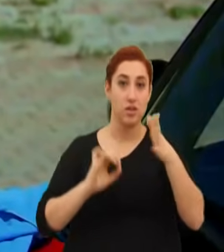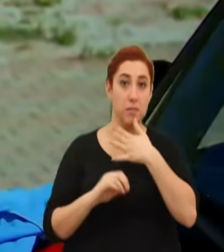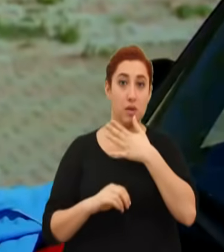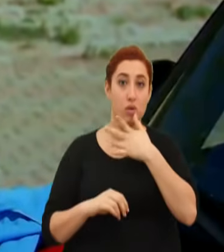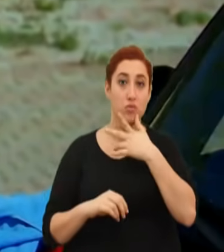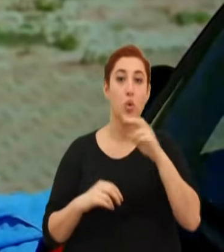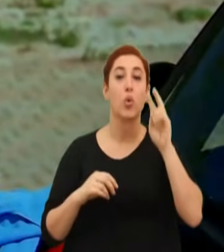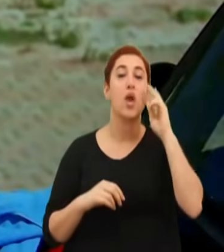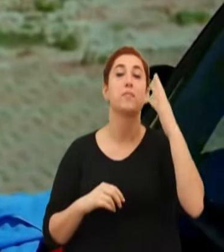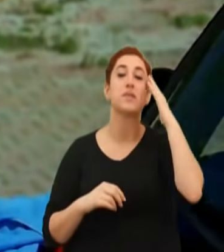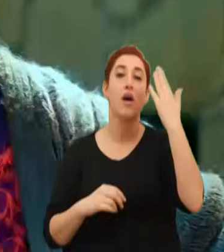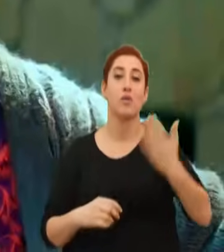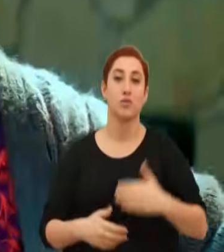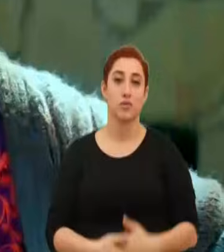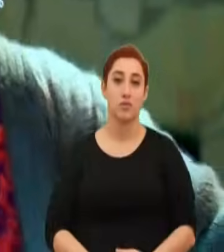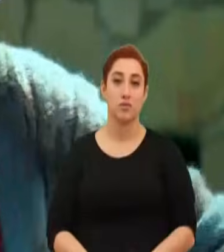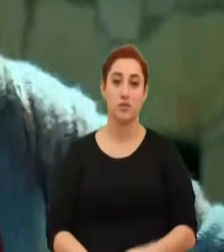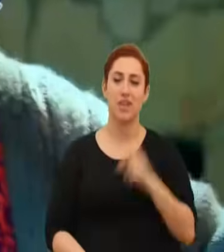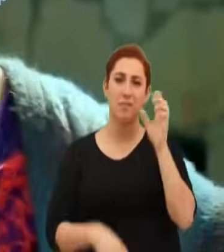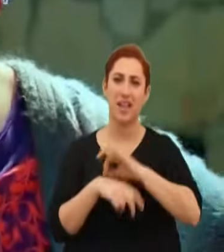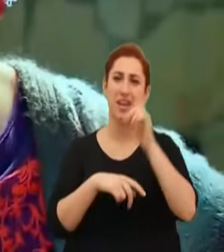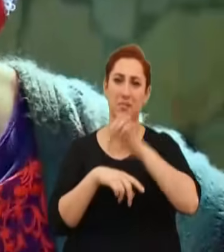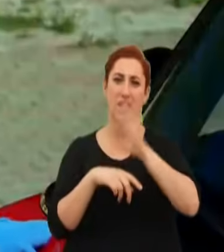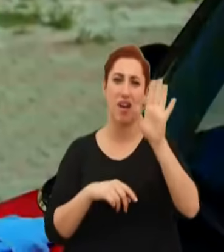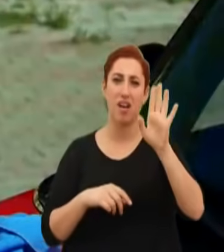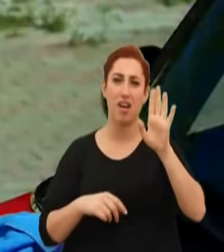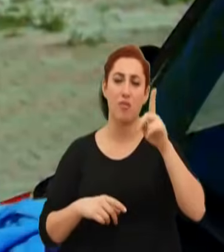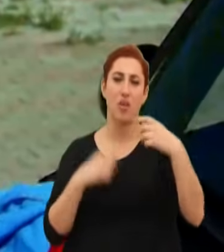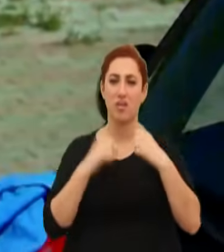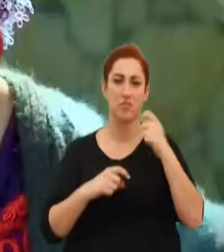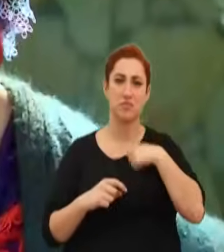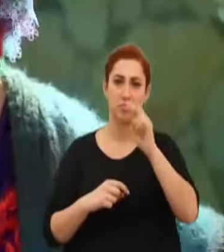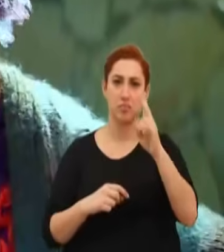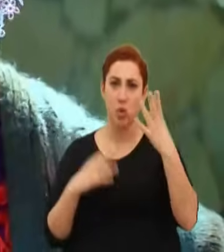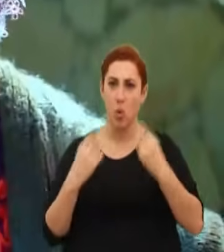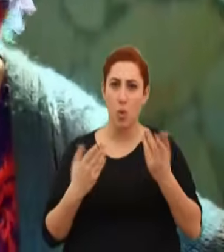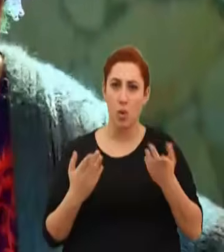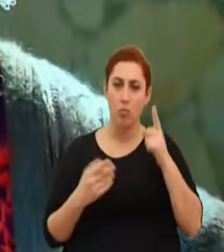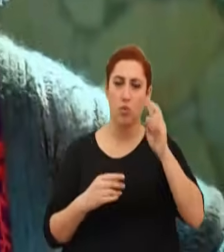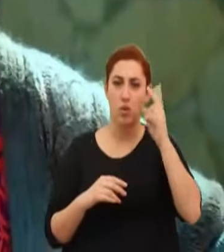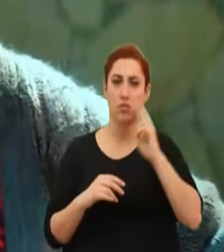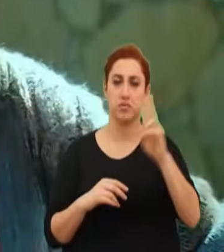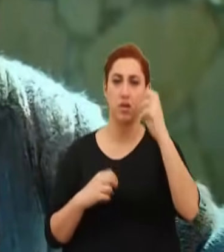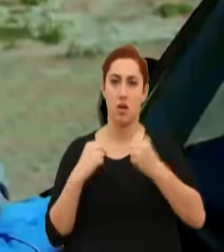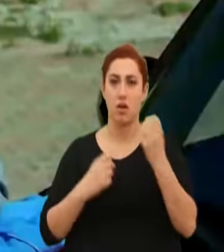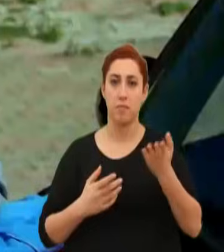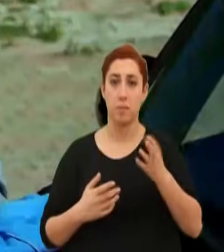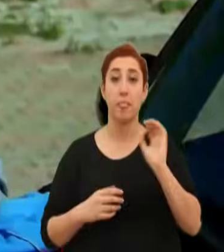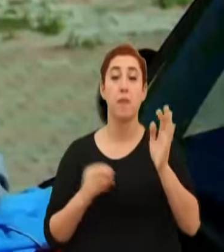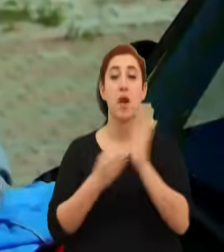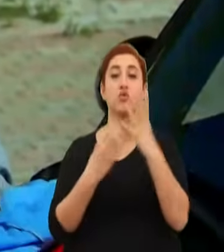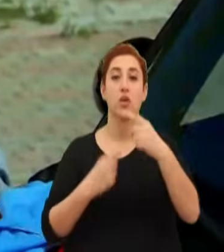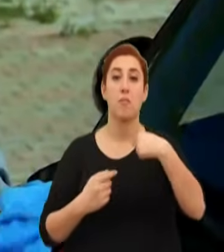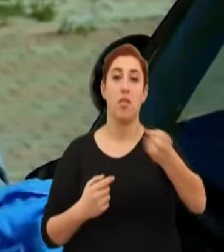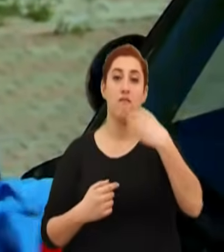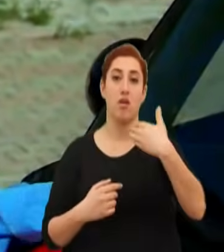musun? Rüyam sağ olsun. Ya bir dakika ya, bir dakika. Bu araba nereden senin araban oluyormuş ki? Bu Rüyam Hanım'ın arabası işte. İşte bahşiş